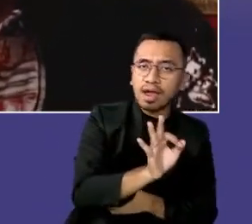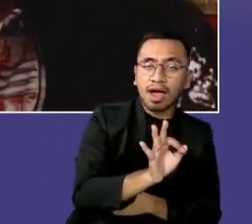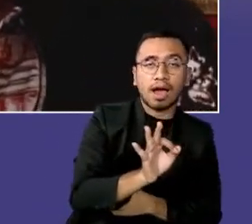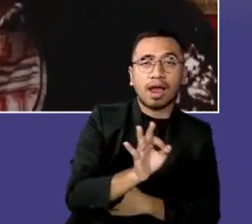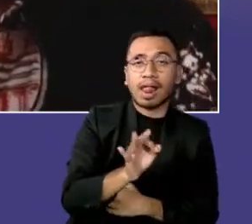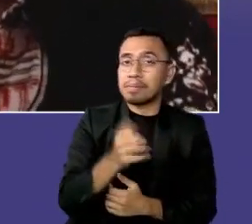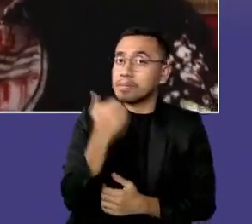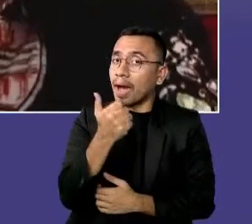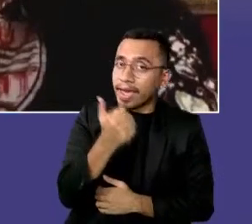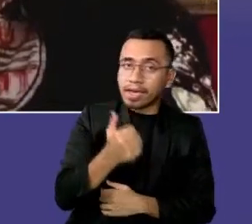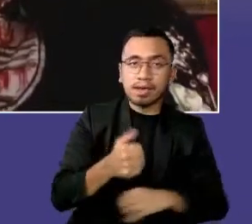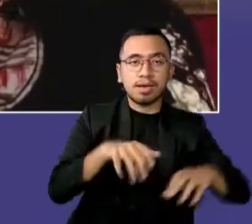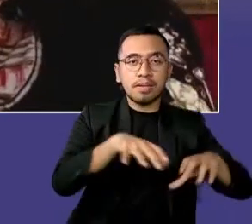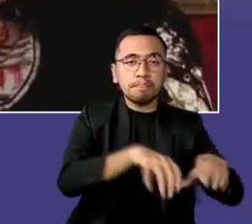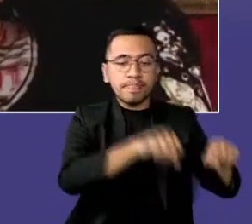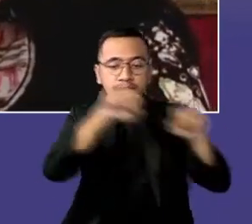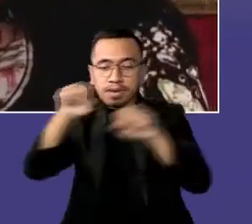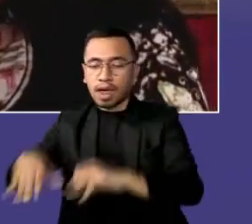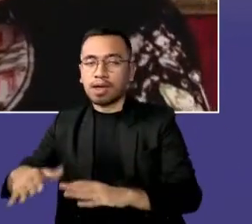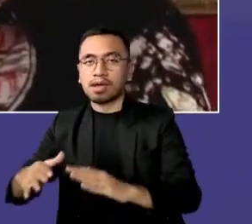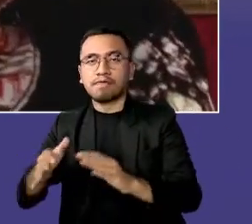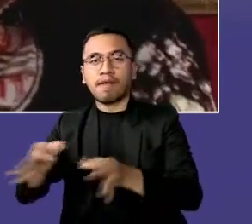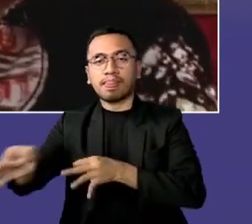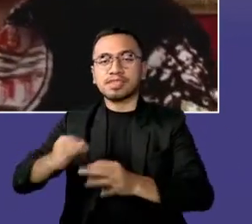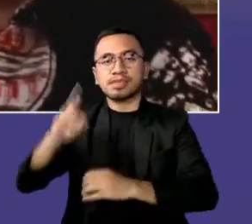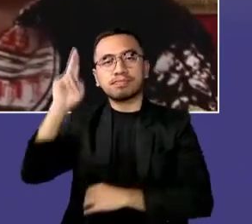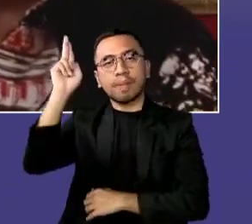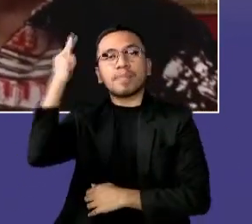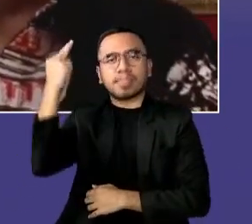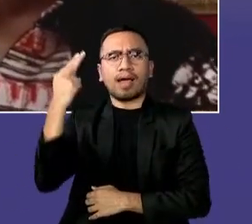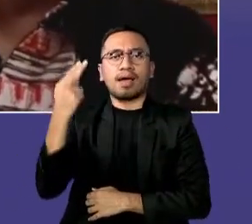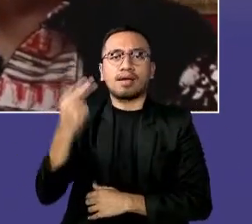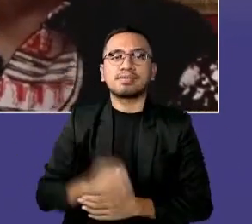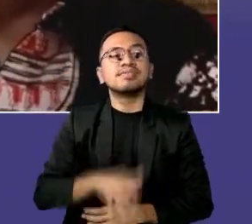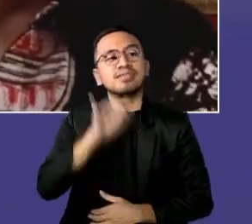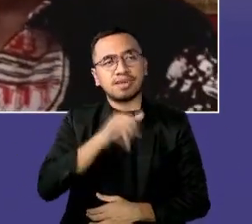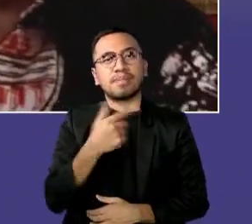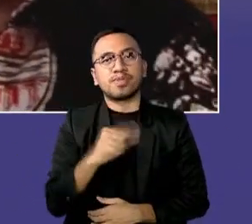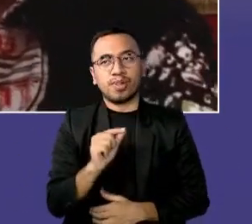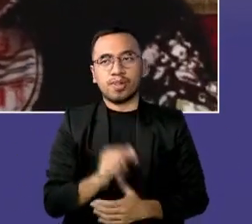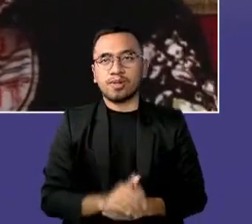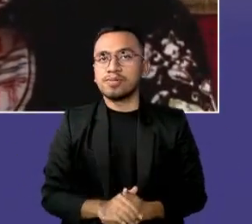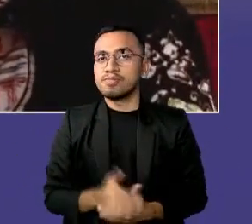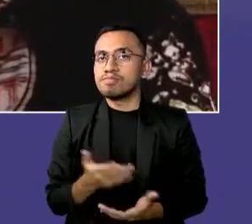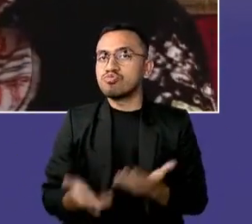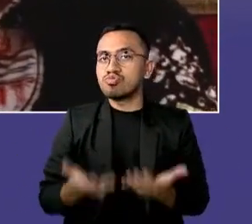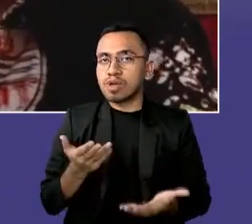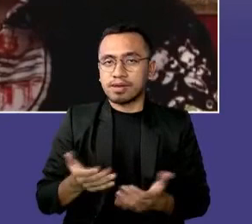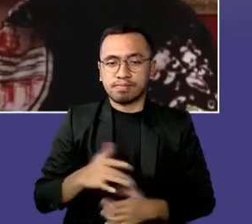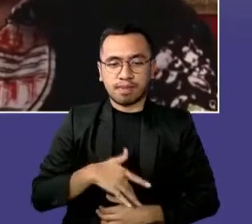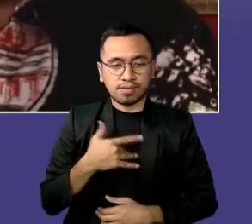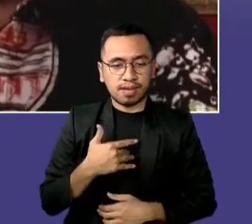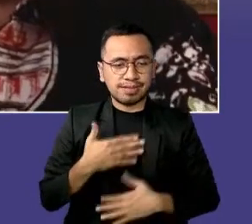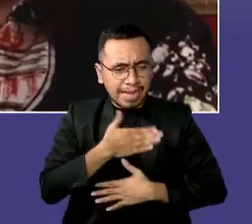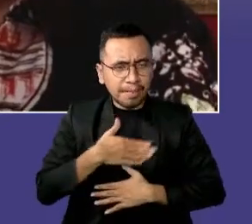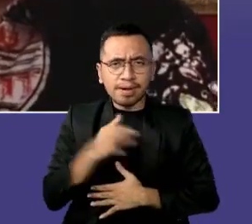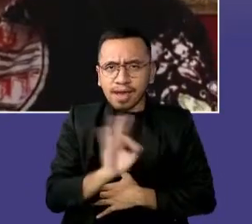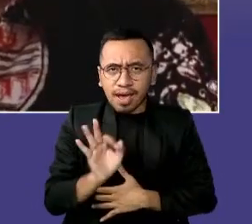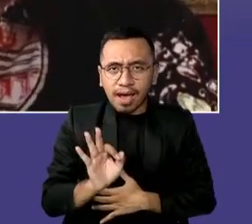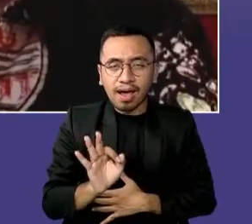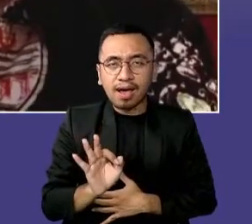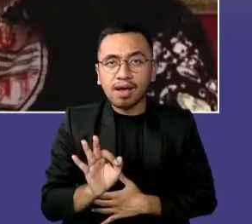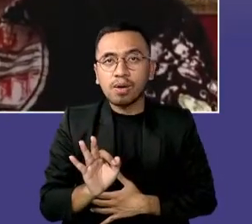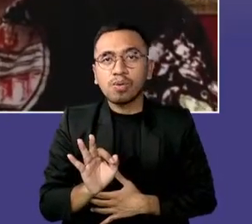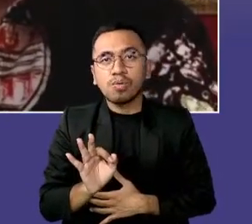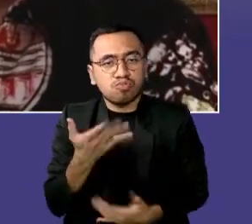Yap Alex yaitu kita sarankan demikian walaupun merasa tidak tidak nyaman dan sebagainya tapi